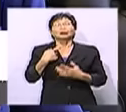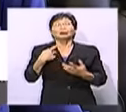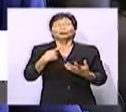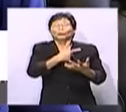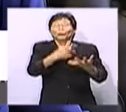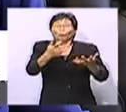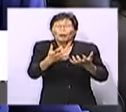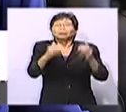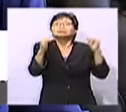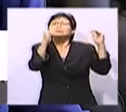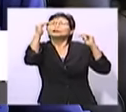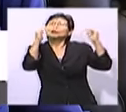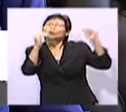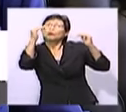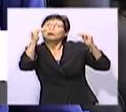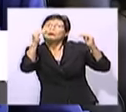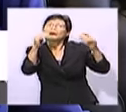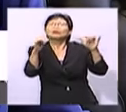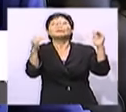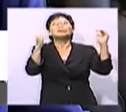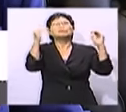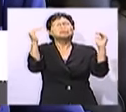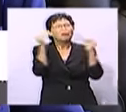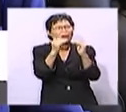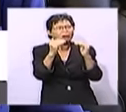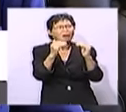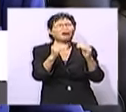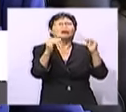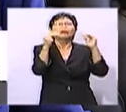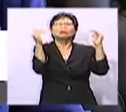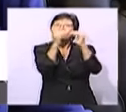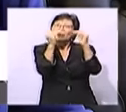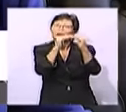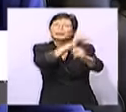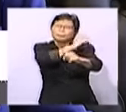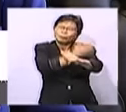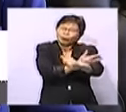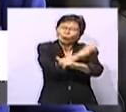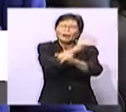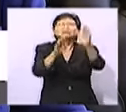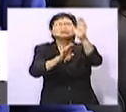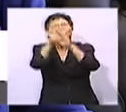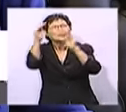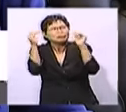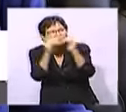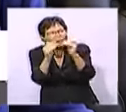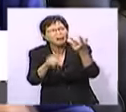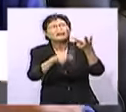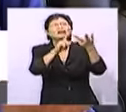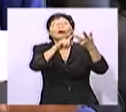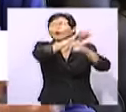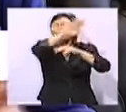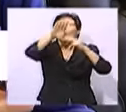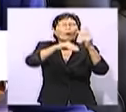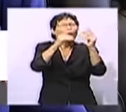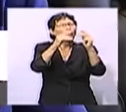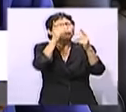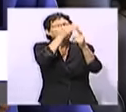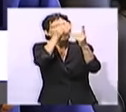Not equal partnership, not only just in power, but also in developments and in all